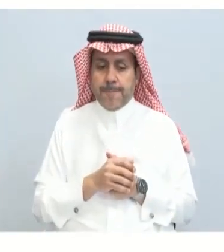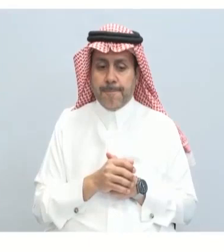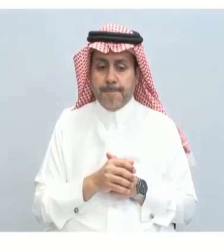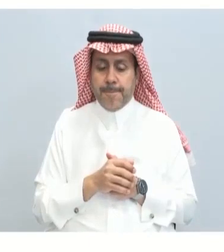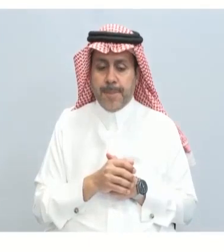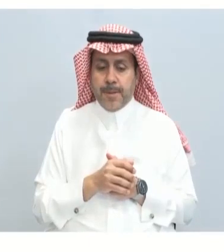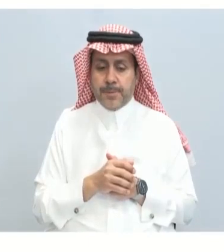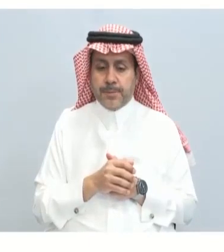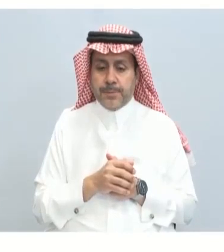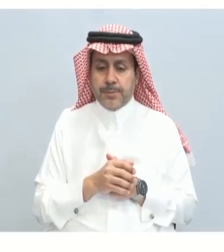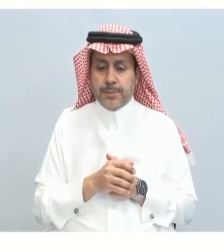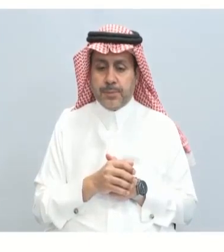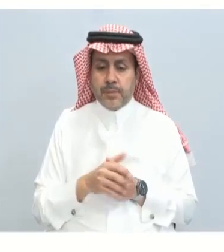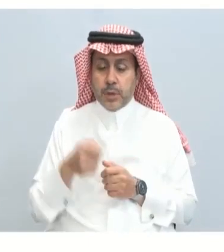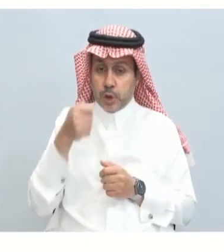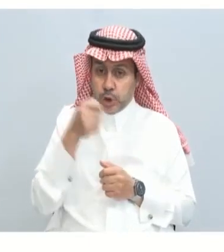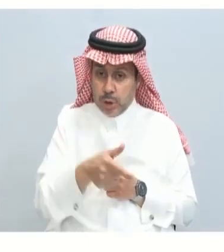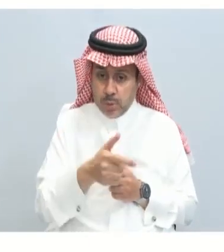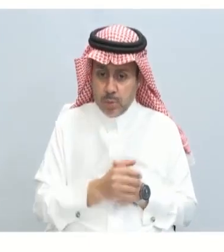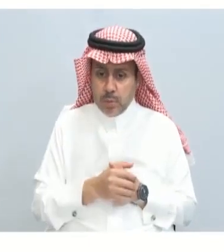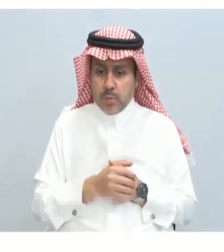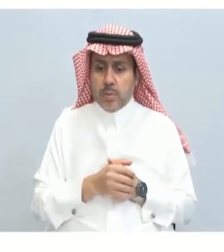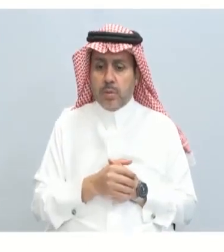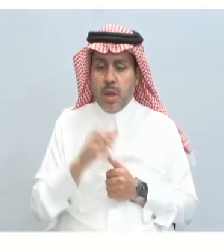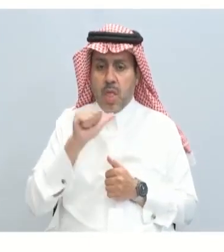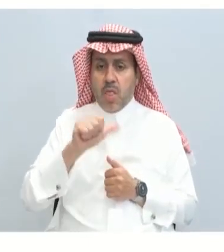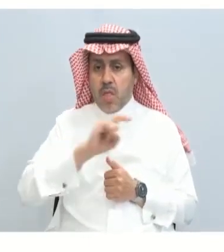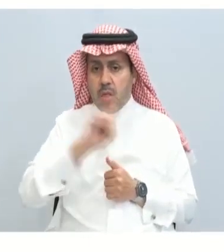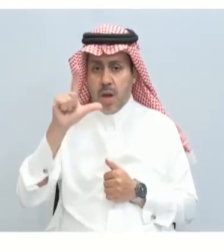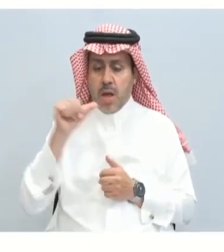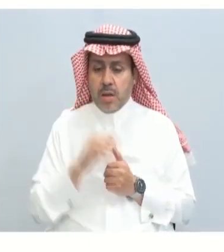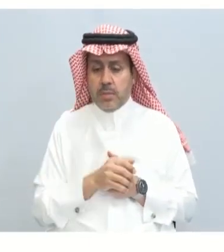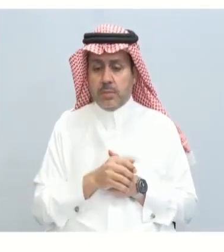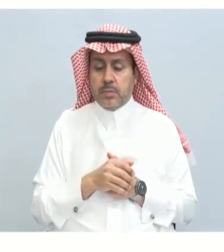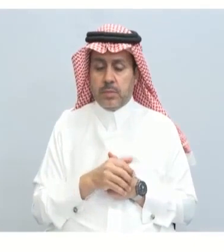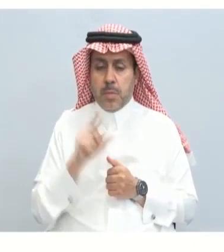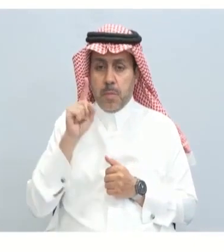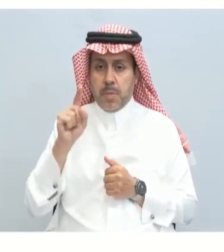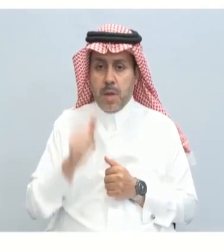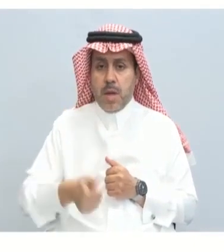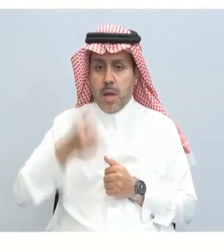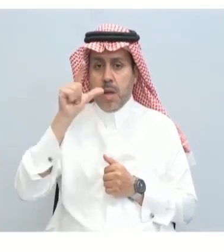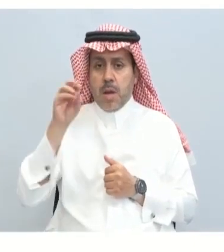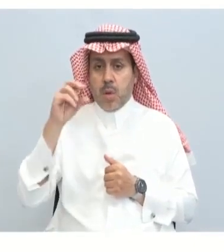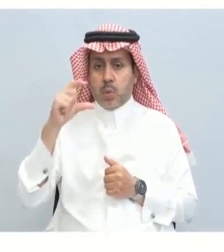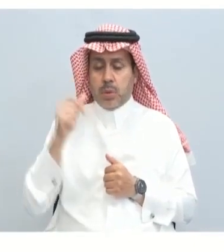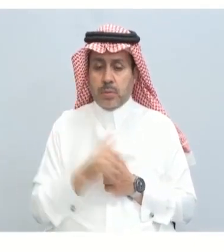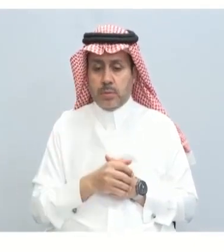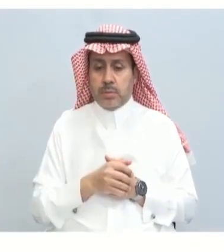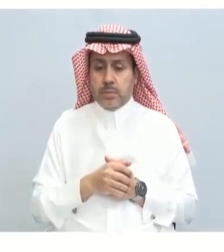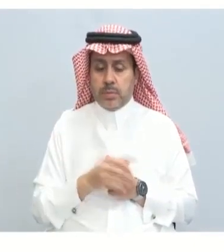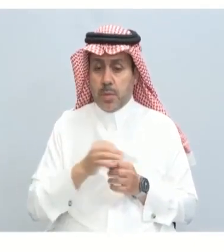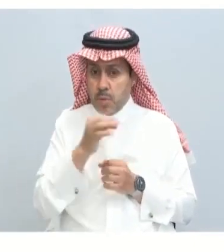اولئك الذين اشتروا الضلاله بالهدى موضع الاستعاره اشتروا الضلاله بالهدى اشتروا الضلاله بالهدى هذا موضوع السياره